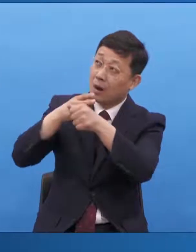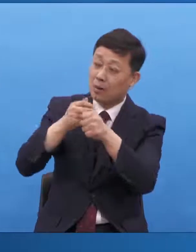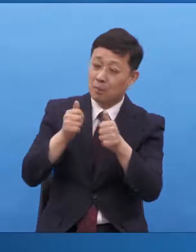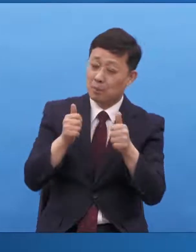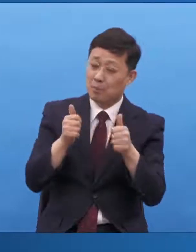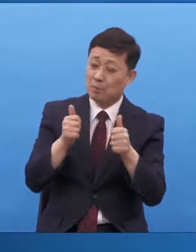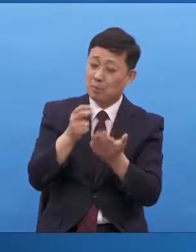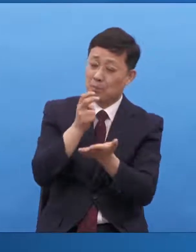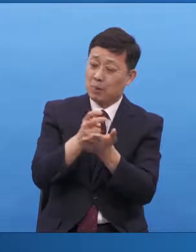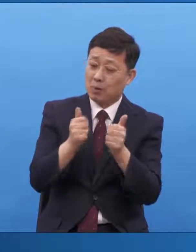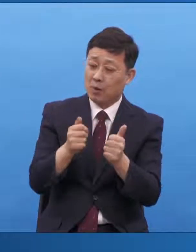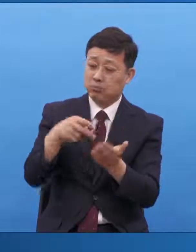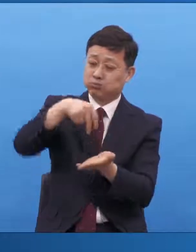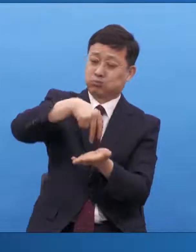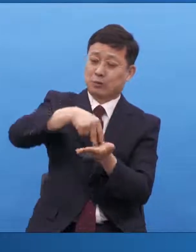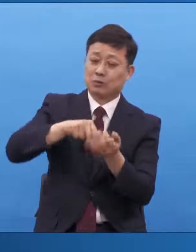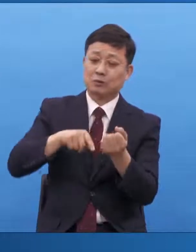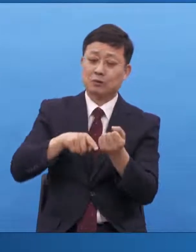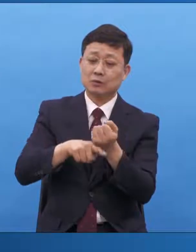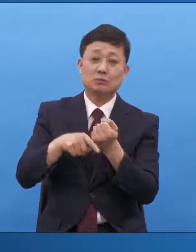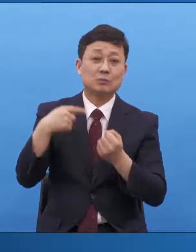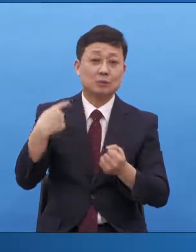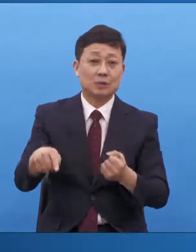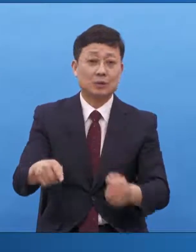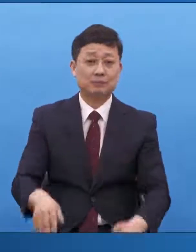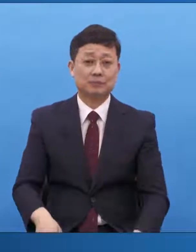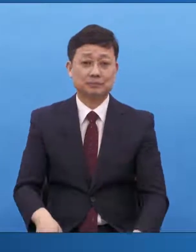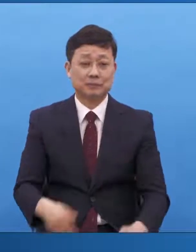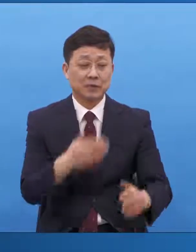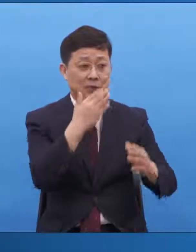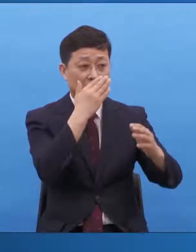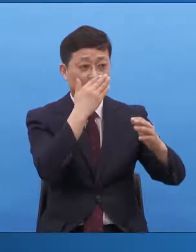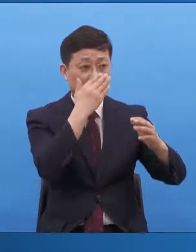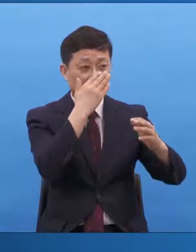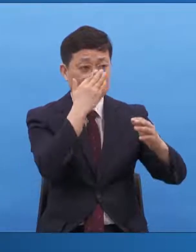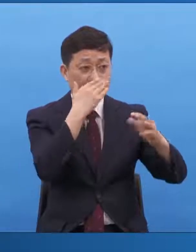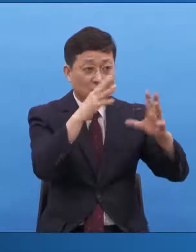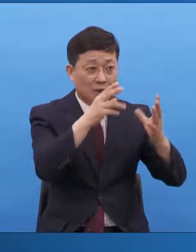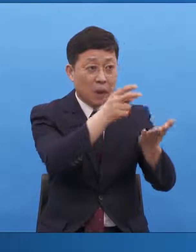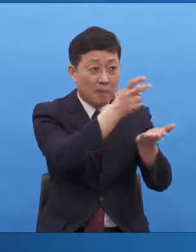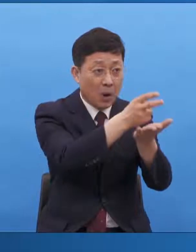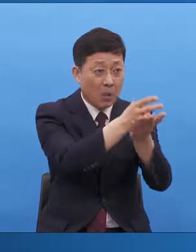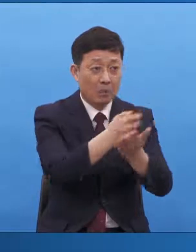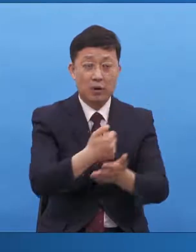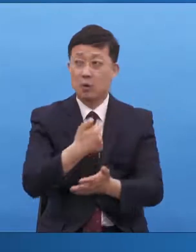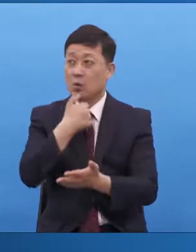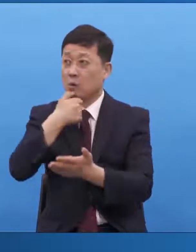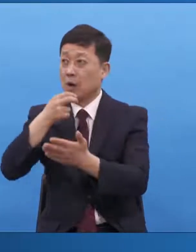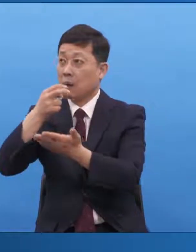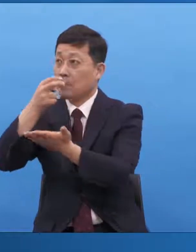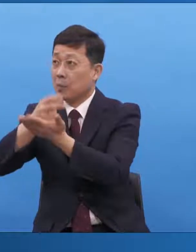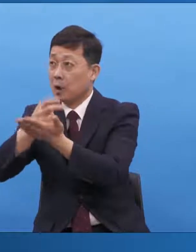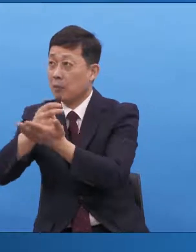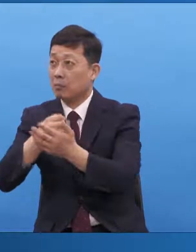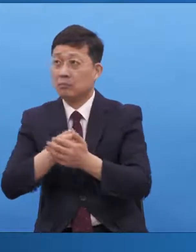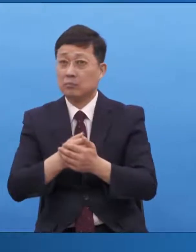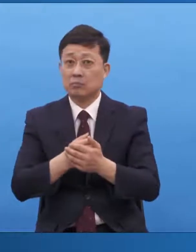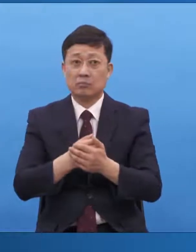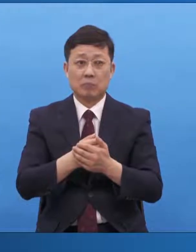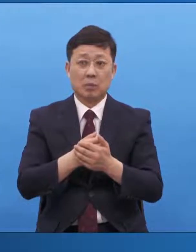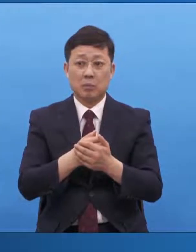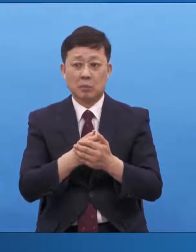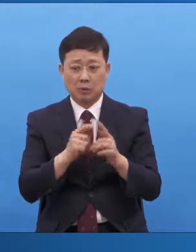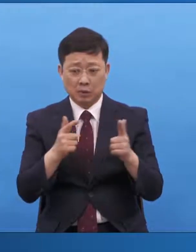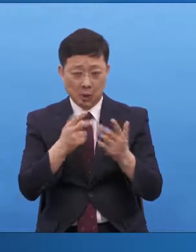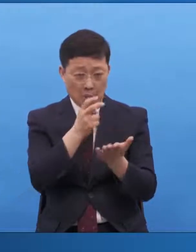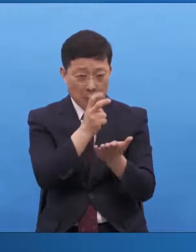court? 이유 있습니다. There was a reason. 유대인의 법, 로마의 법, 가이사 앞에 서는 복음 전거 다 포함돼